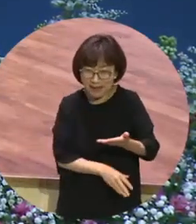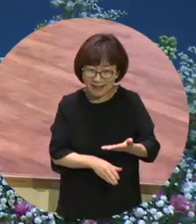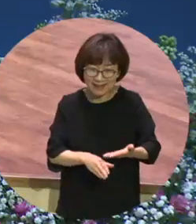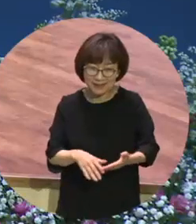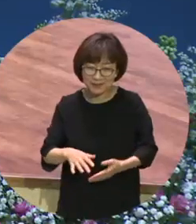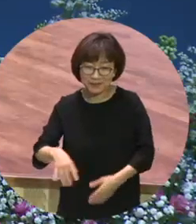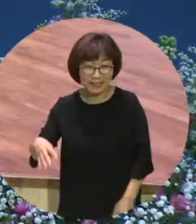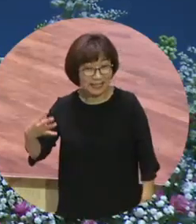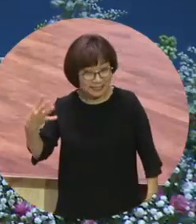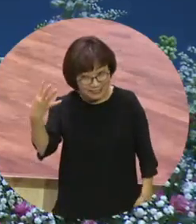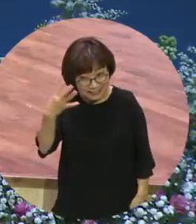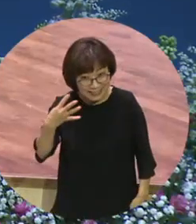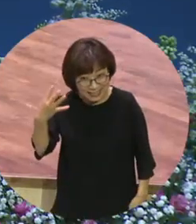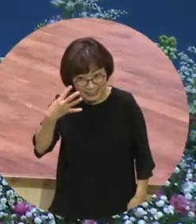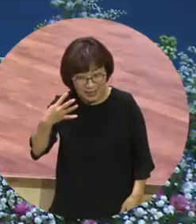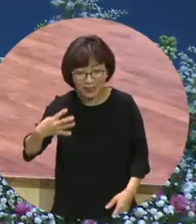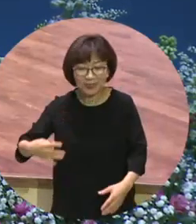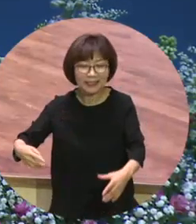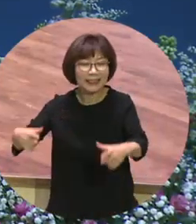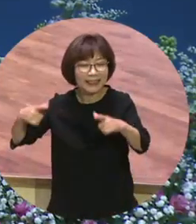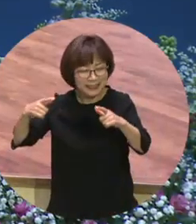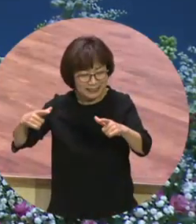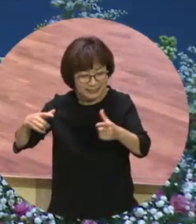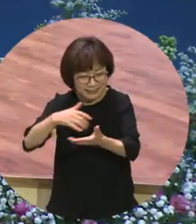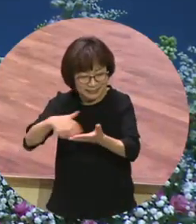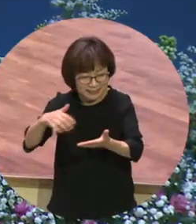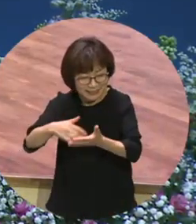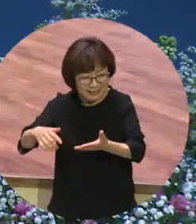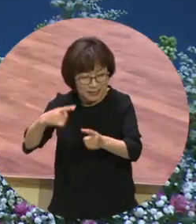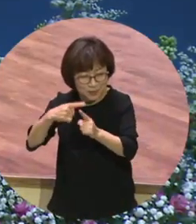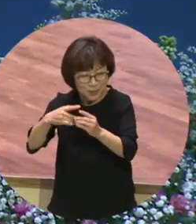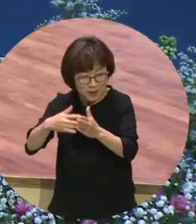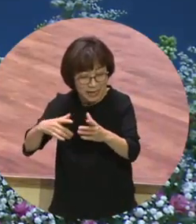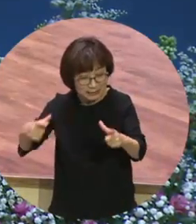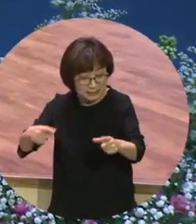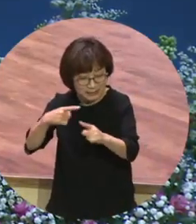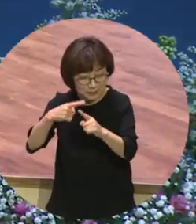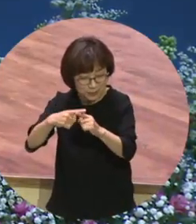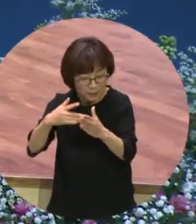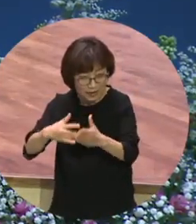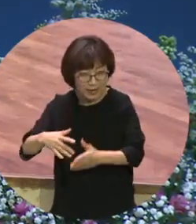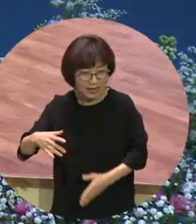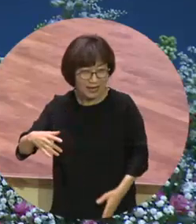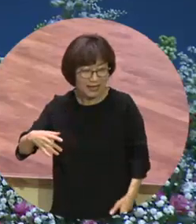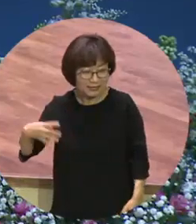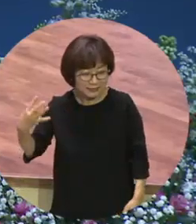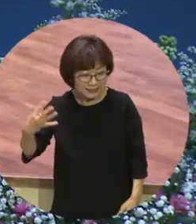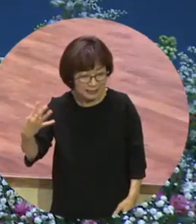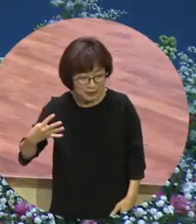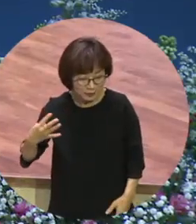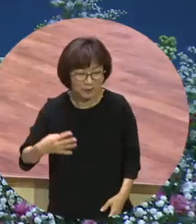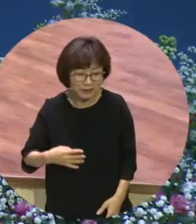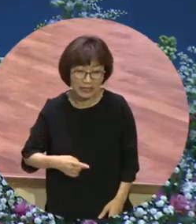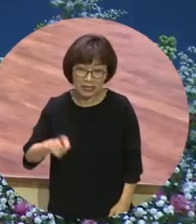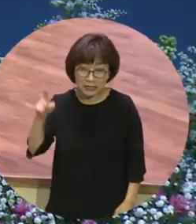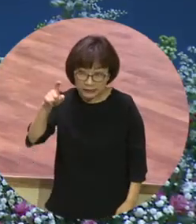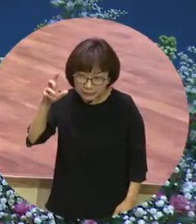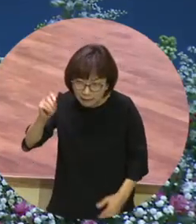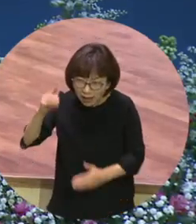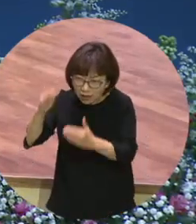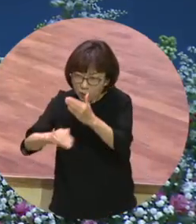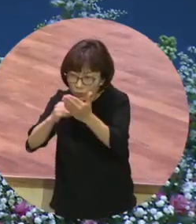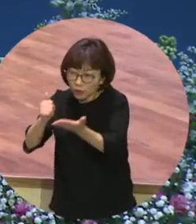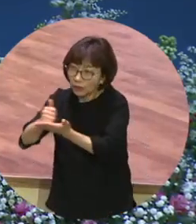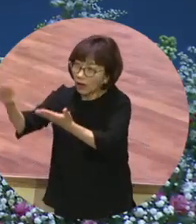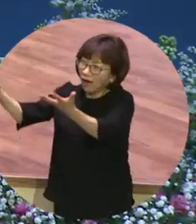사천지교회 이만 현장 전도 제자까지만 할게 그러면 하게 10만 명 어디에 들어오겠냐 지금 또. 그 자체가 또 부담